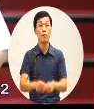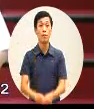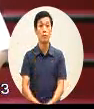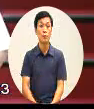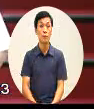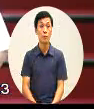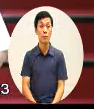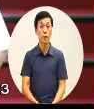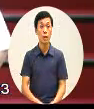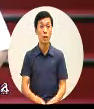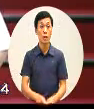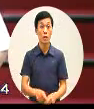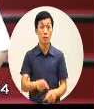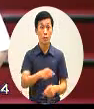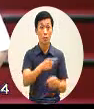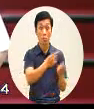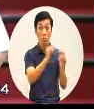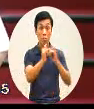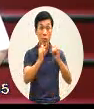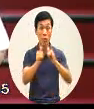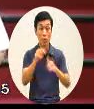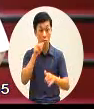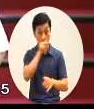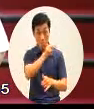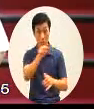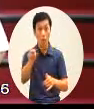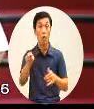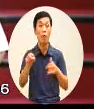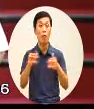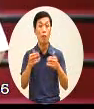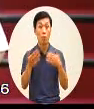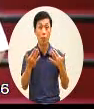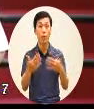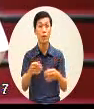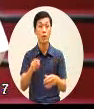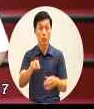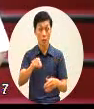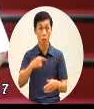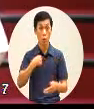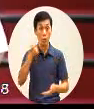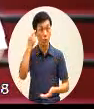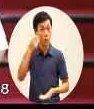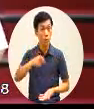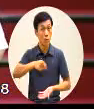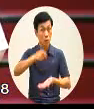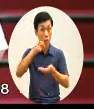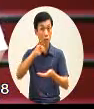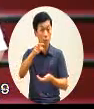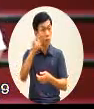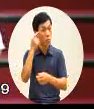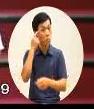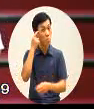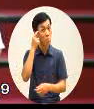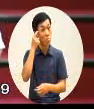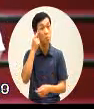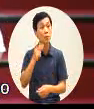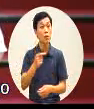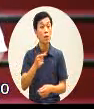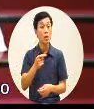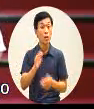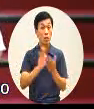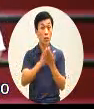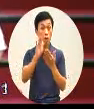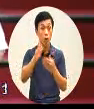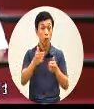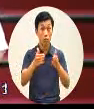开，以招公信。吼，这点啦吼，我希望建议啦吼，你也当来思考啦吼，而不只干